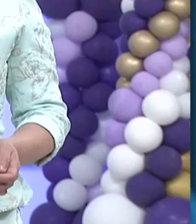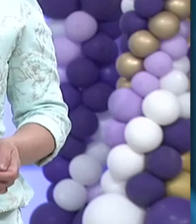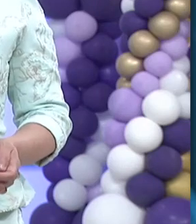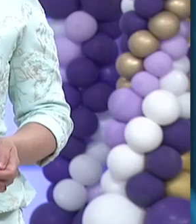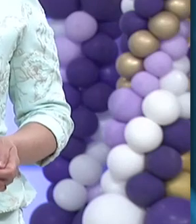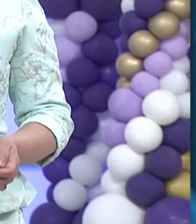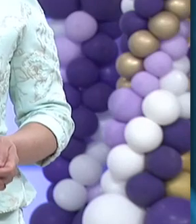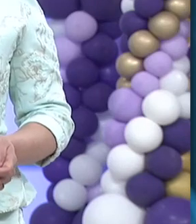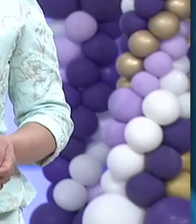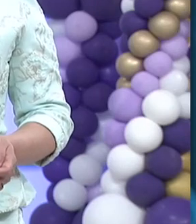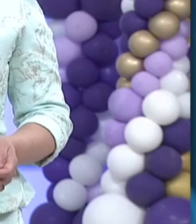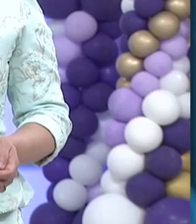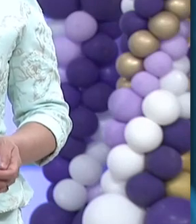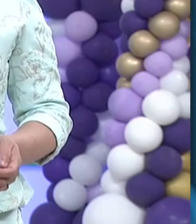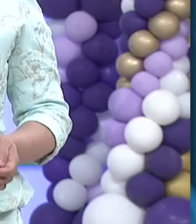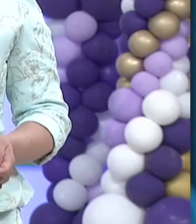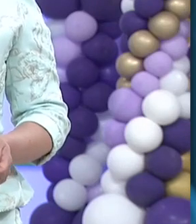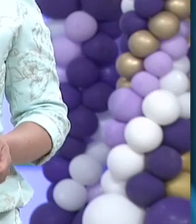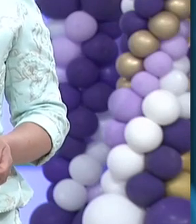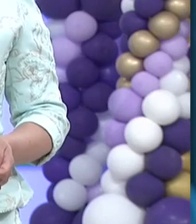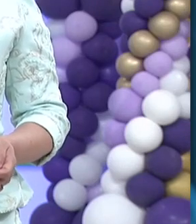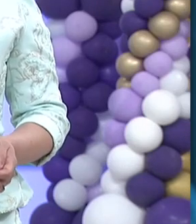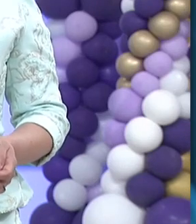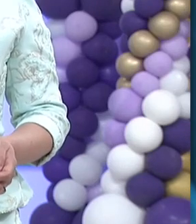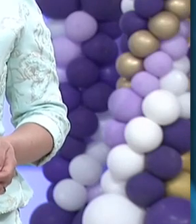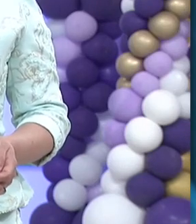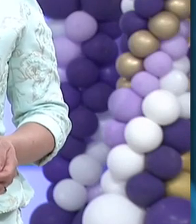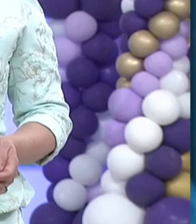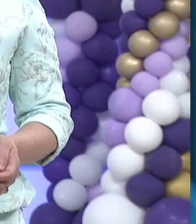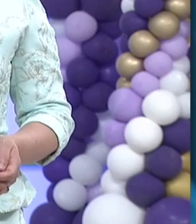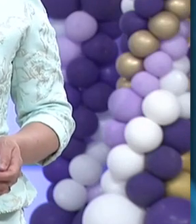қазақстандықтарға алғыс айтамыз. Эфир тізгінін әріптесім Қымбат Досжанға беремін.